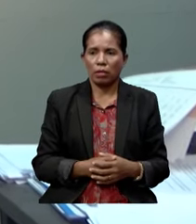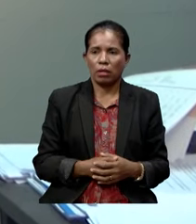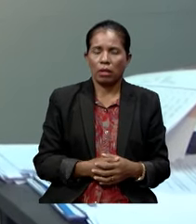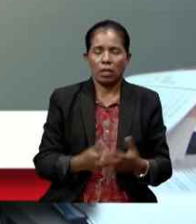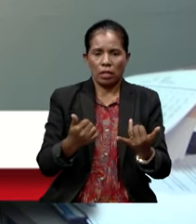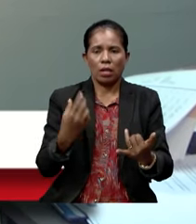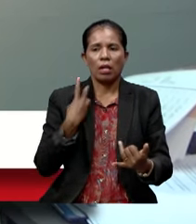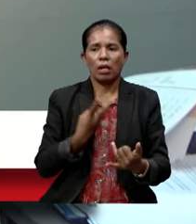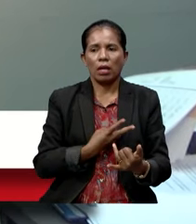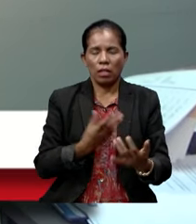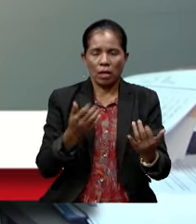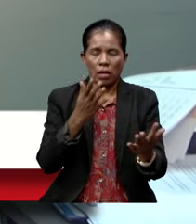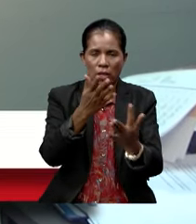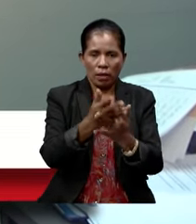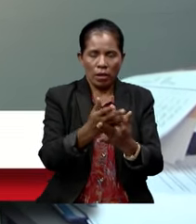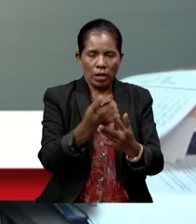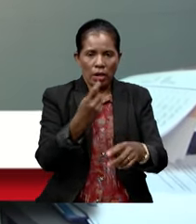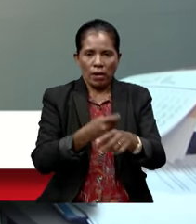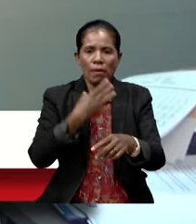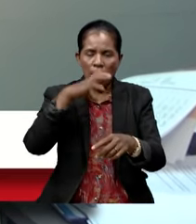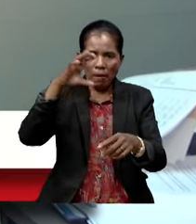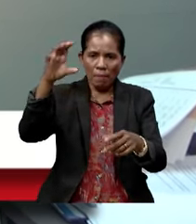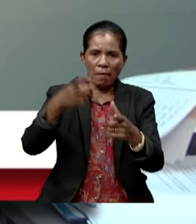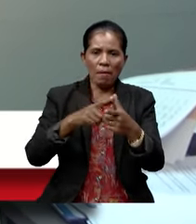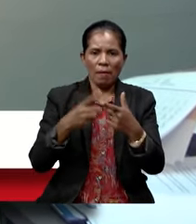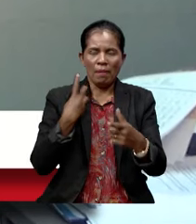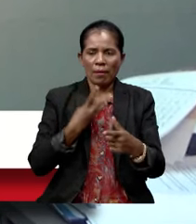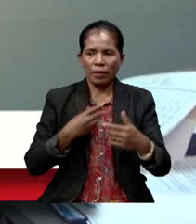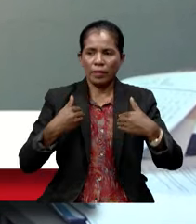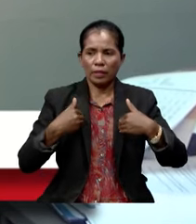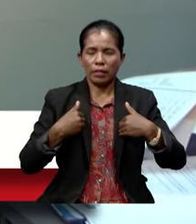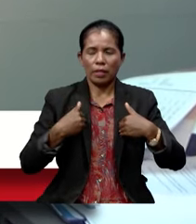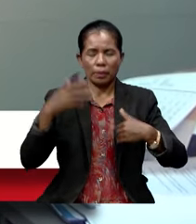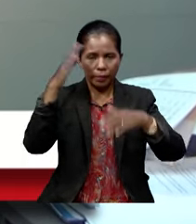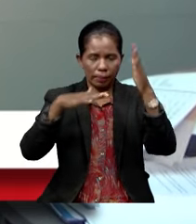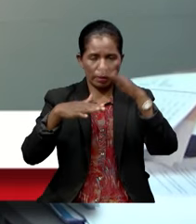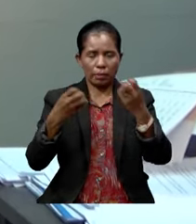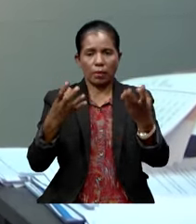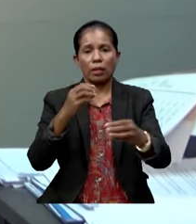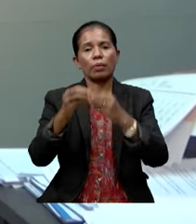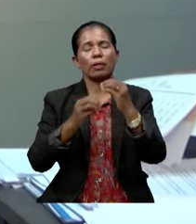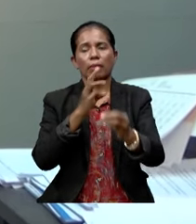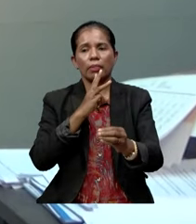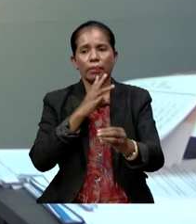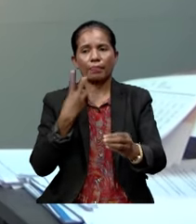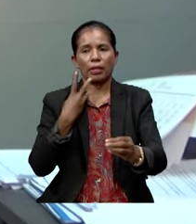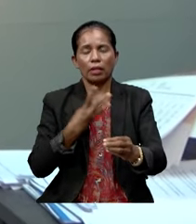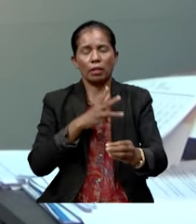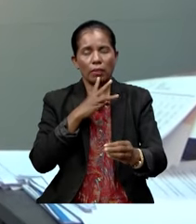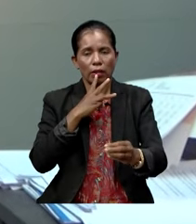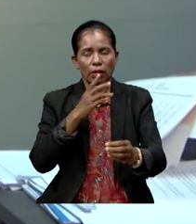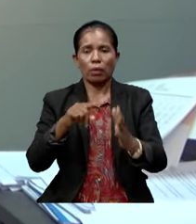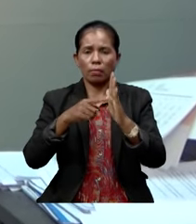agora rau kita atu tamba na bai lorong. Automaticamente ita seia problema bara. Liliu ita ne recurso komesa menos,